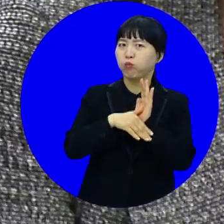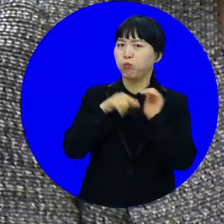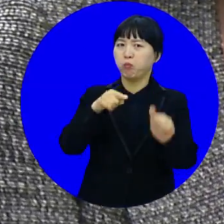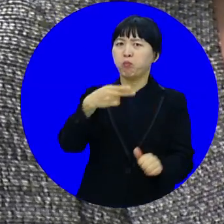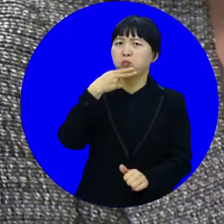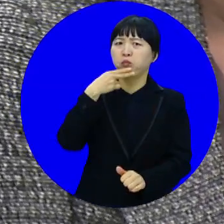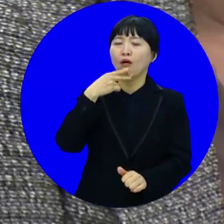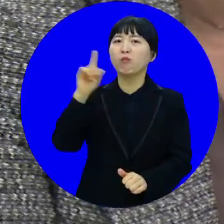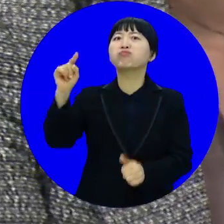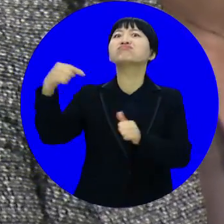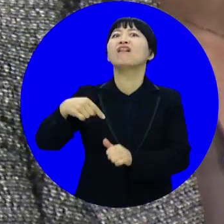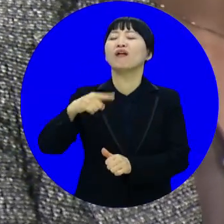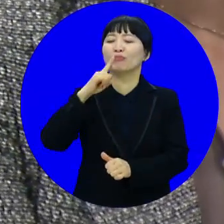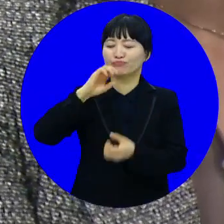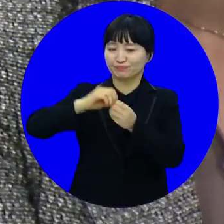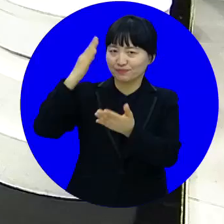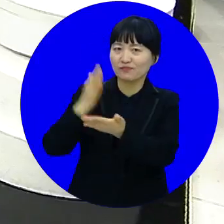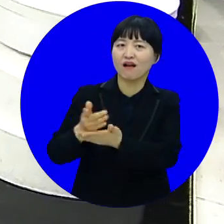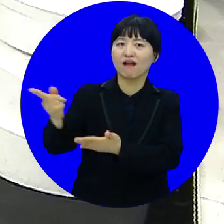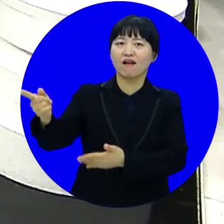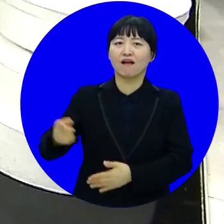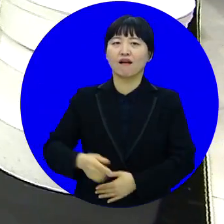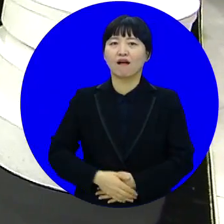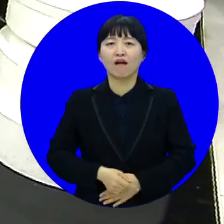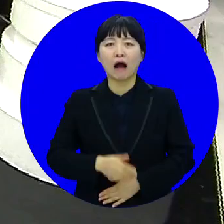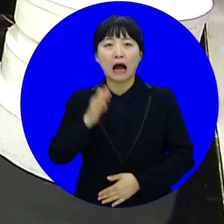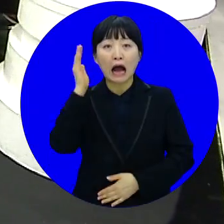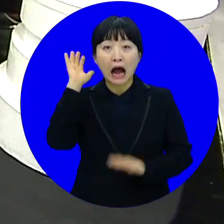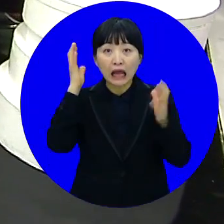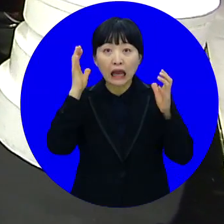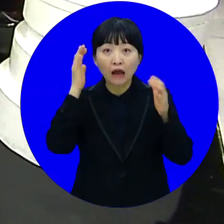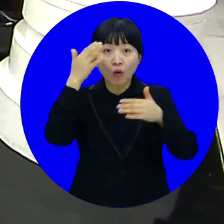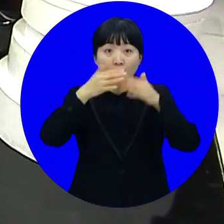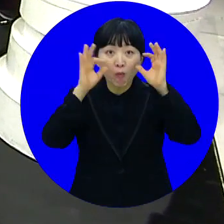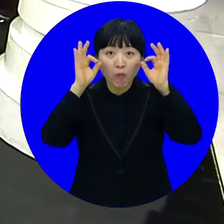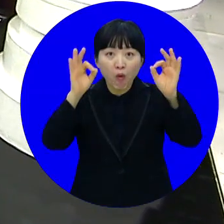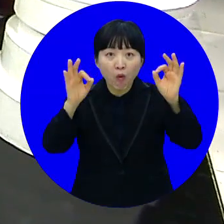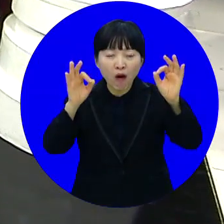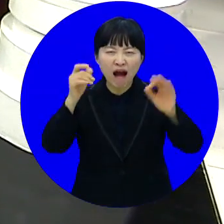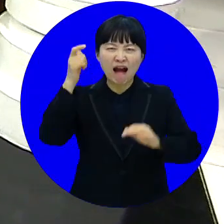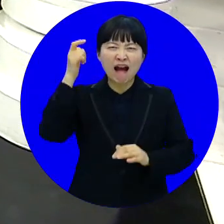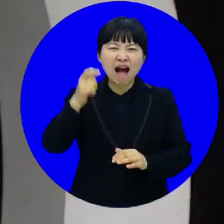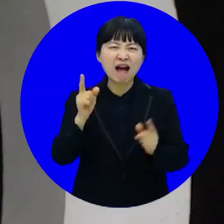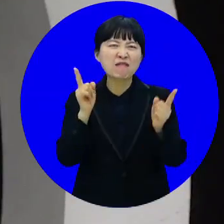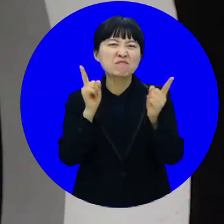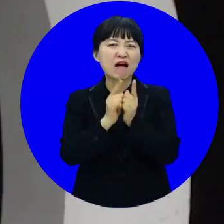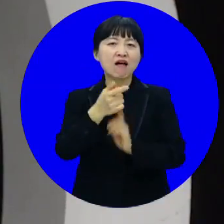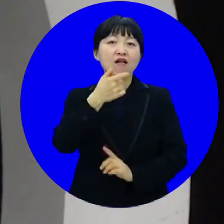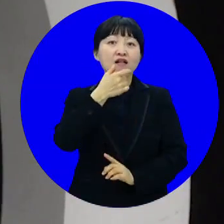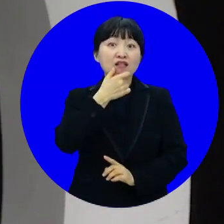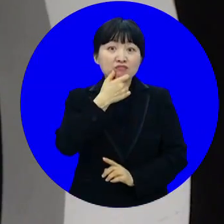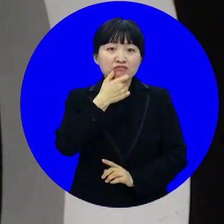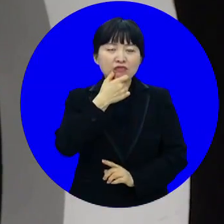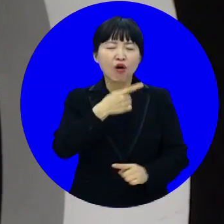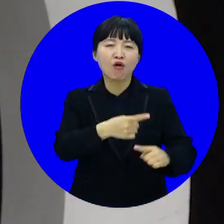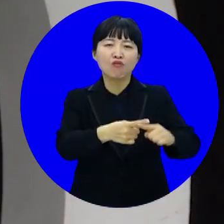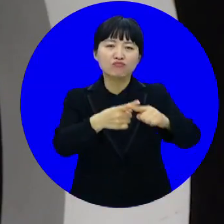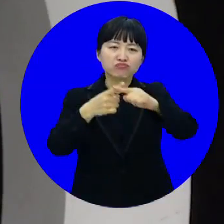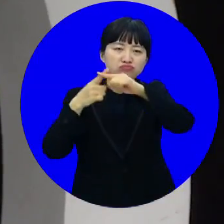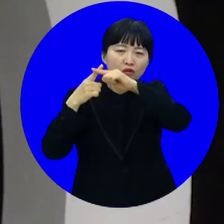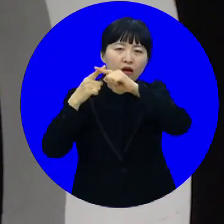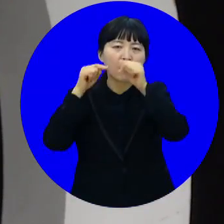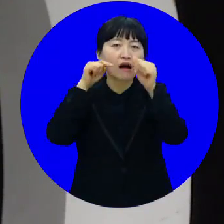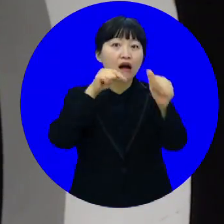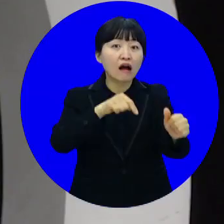뭘 시켜. 말도 안 되는 소리 하고 있어. 아이가 저 화면에서처럼 강하게 면접 교섭을 거부하는 경우에요. 무조건